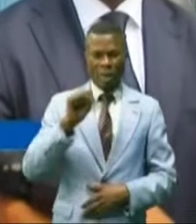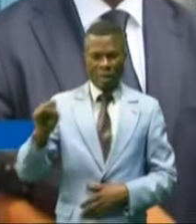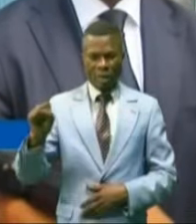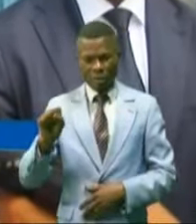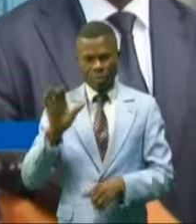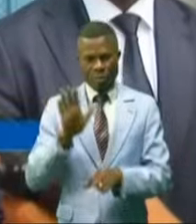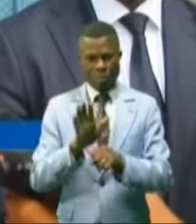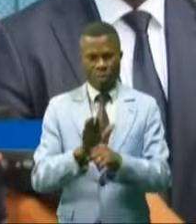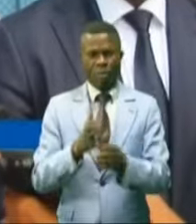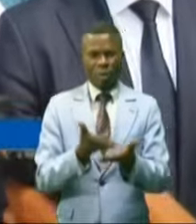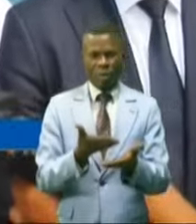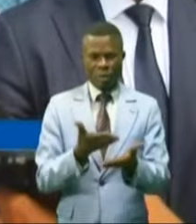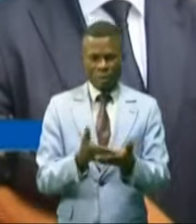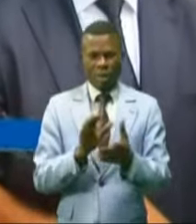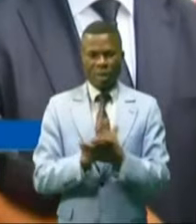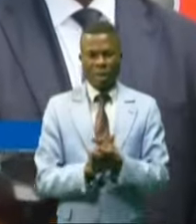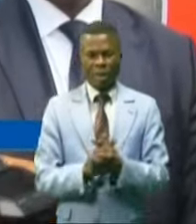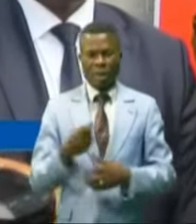des parents de demain,